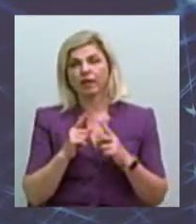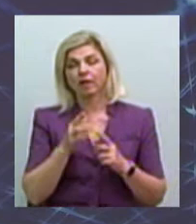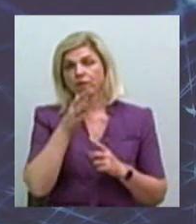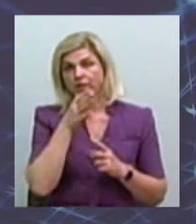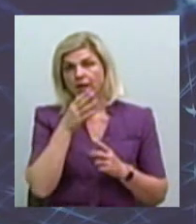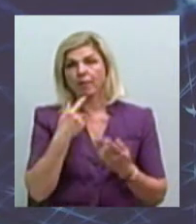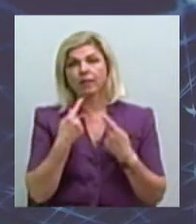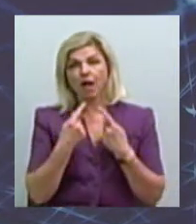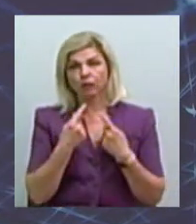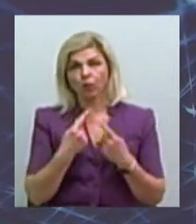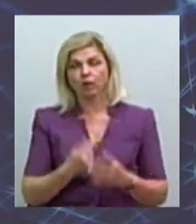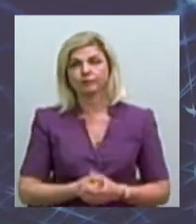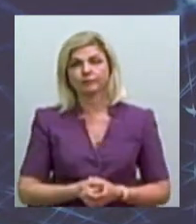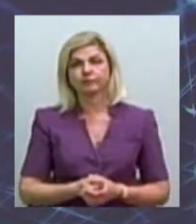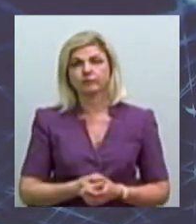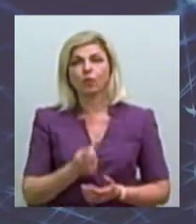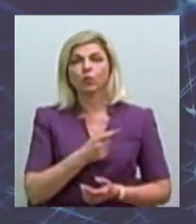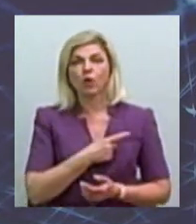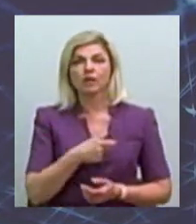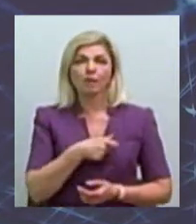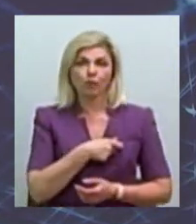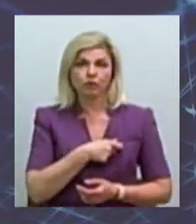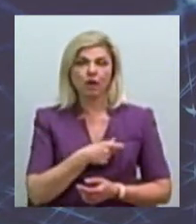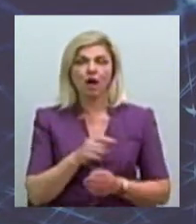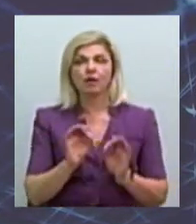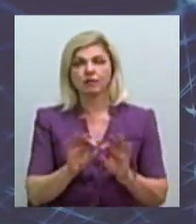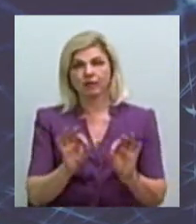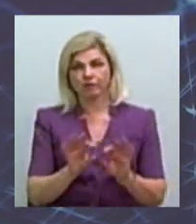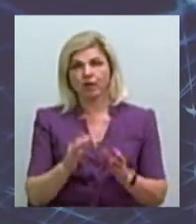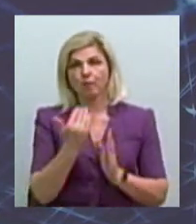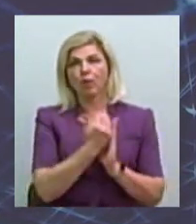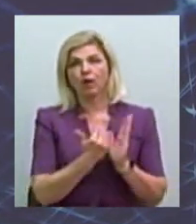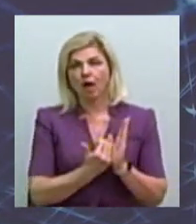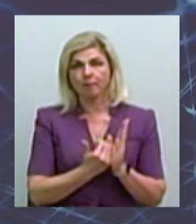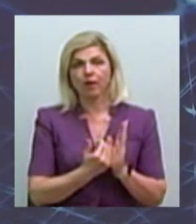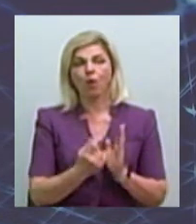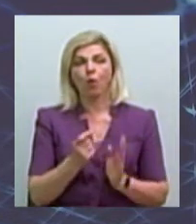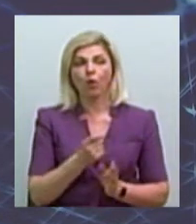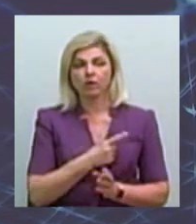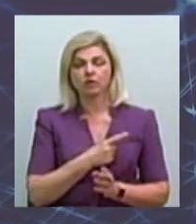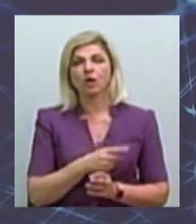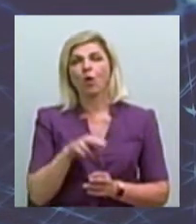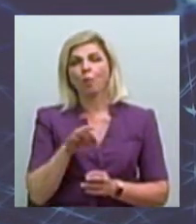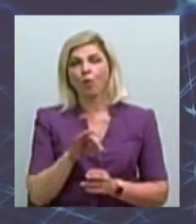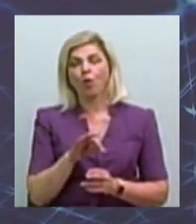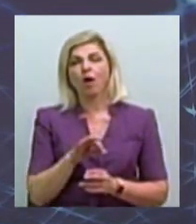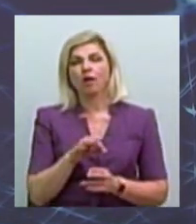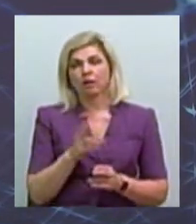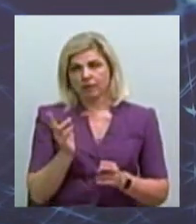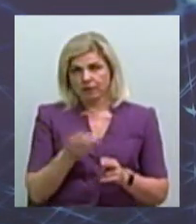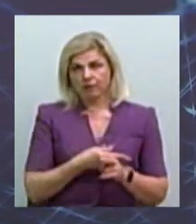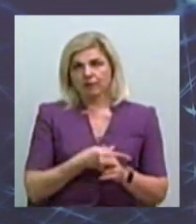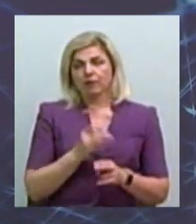диалога одесская депутат поделилась программой Одессы по предотвращению